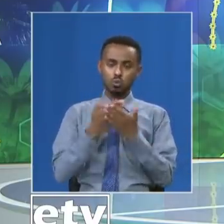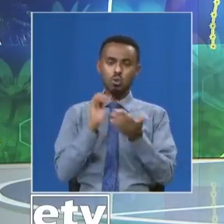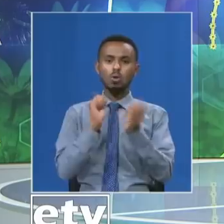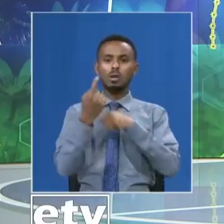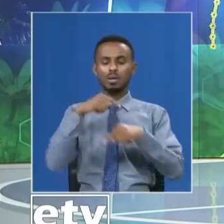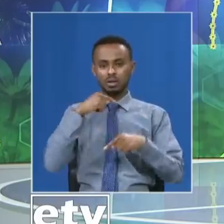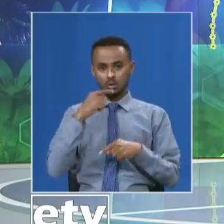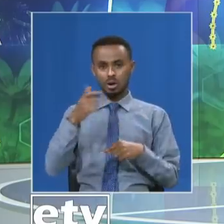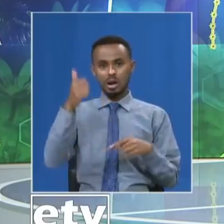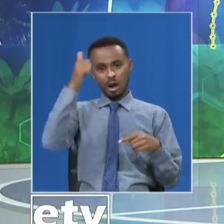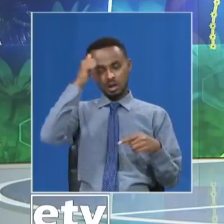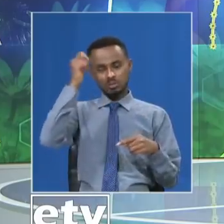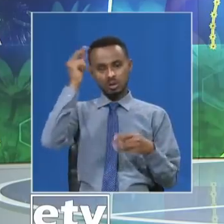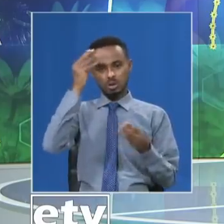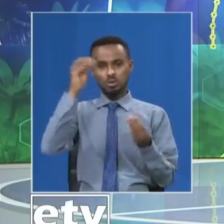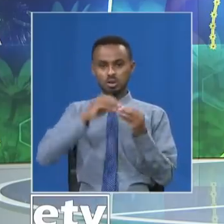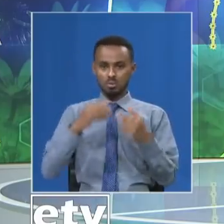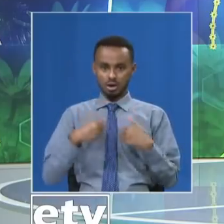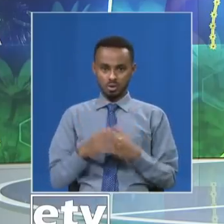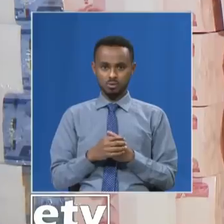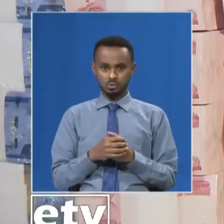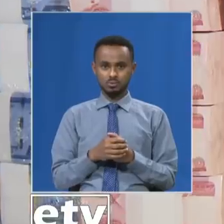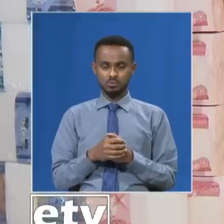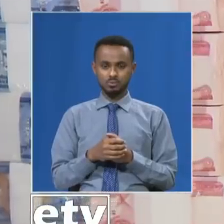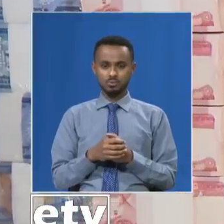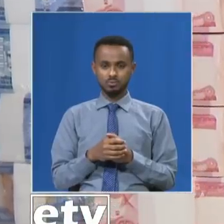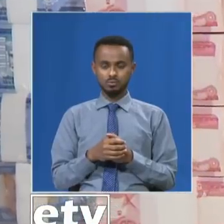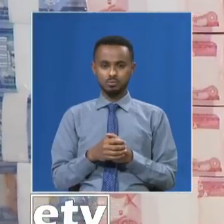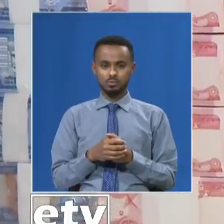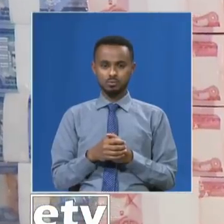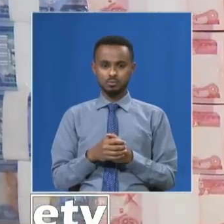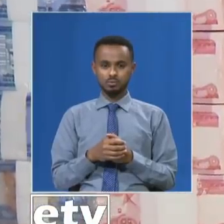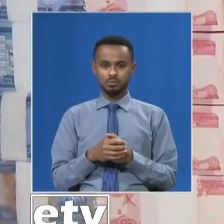ያመጣል ተብሏል። አስማረ ብርሃኑ ጭማሪ አለው።